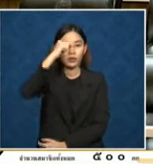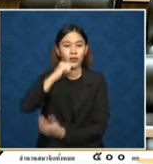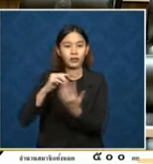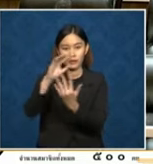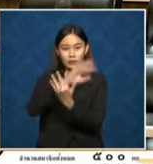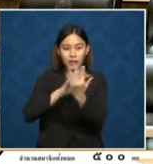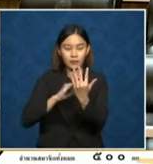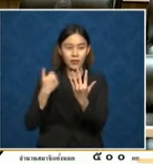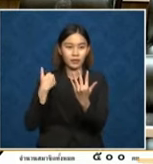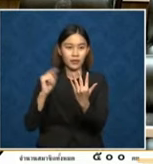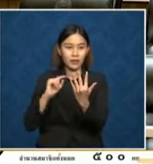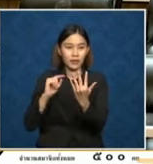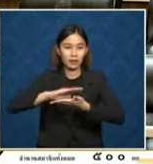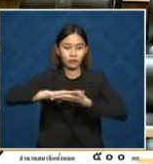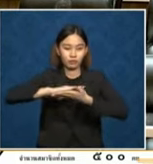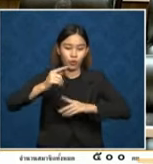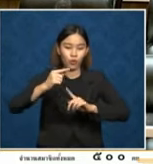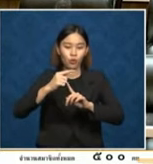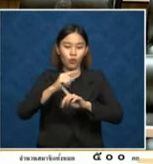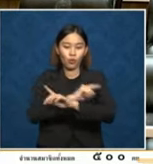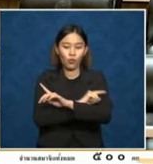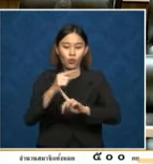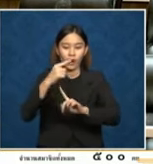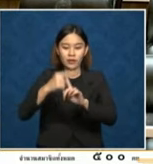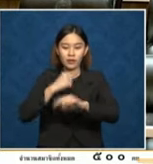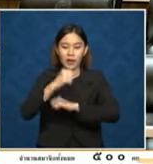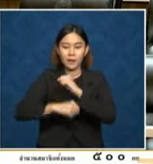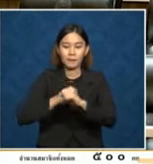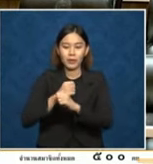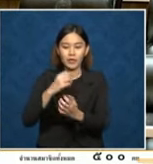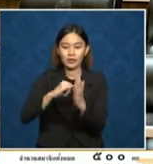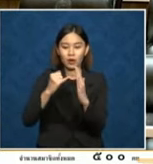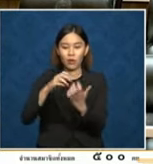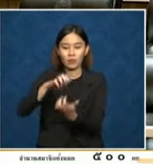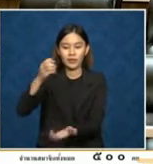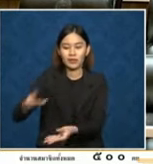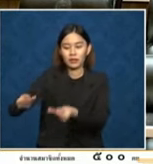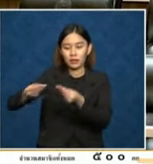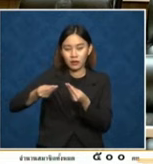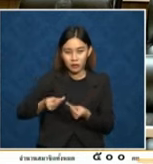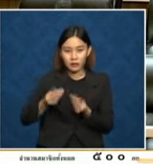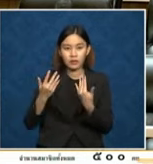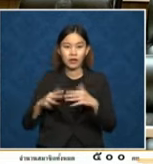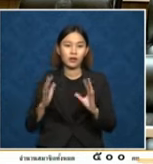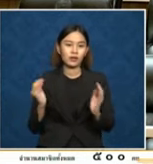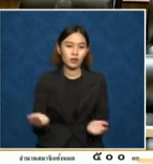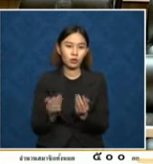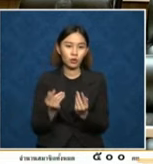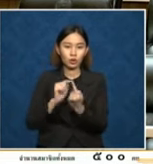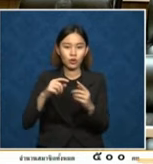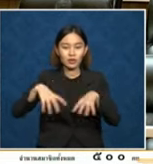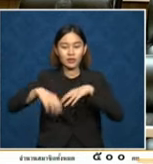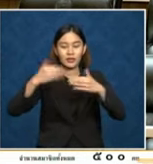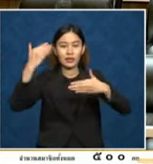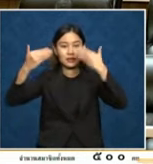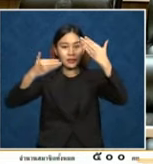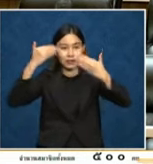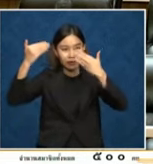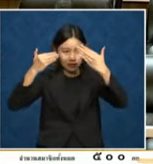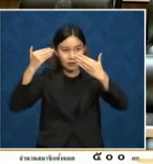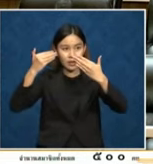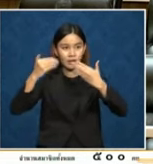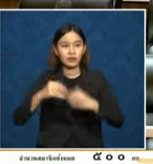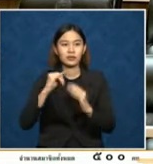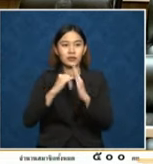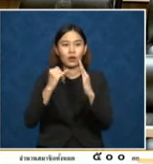ทยที่ได้ส่งปฏิทินการท่องเที่ยวประจำปีของจังหวัดพิจิตรมาให้และได้เข้ามาสนับสนุนการจัดงานบอลลูนและว่าวไทยที่บึงสี